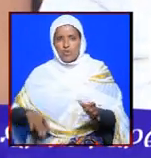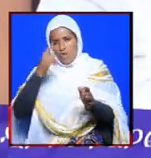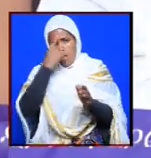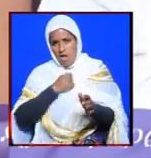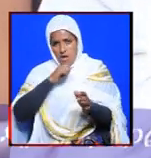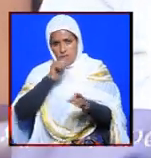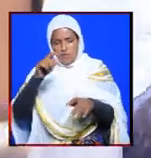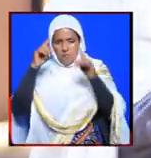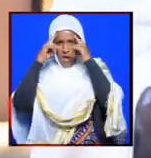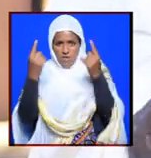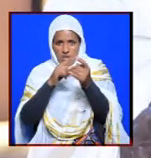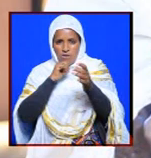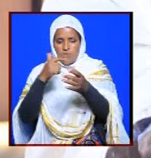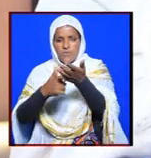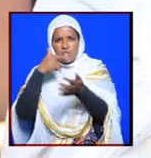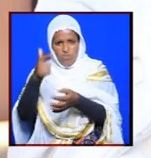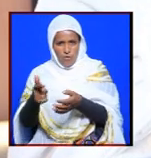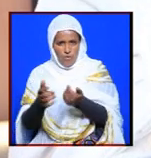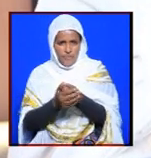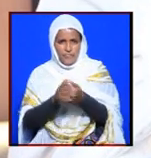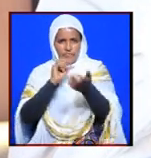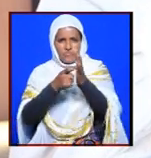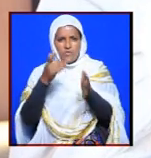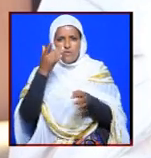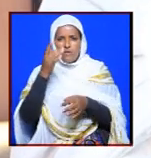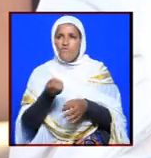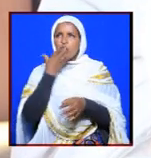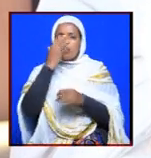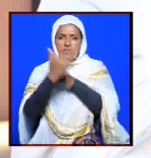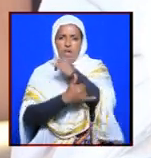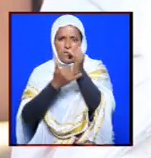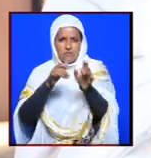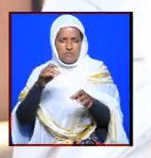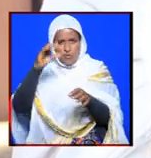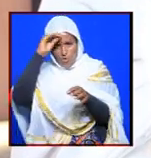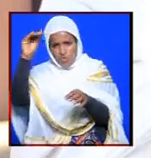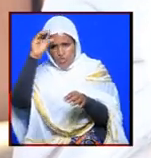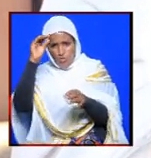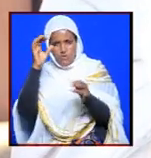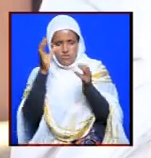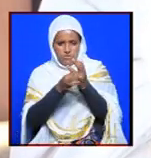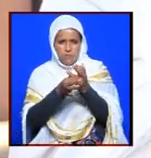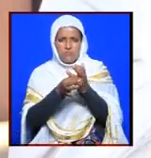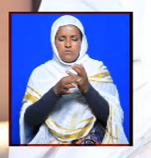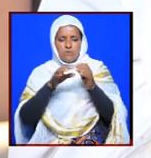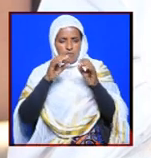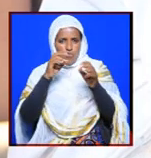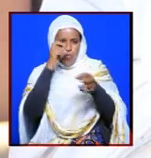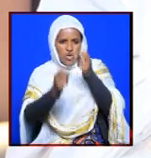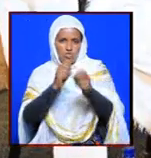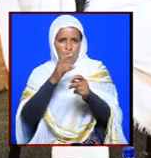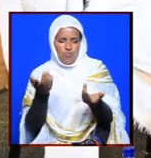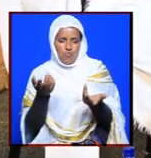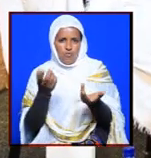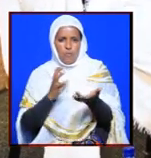አምላክነት አላምንም፣ እኔ ኃጢአት አይደለም እየተባለ እኮ ነው ያለ። አሁን ለምሳሌ በአውሮፓ በብዙ ሀገሮች ግብረ ሰዶማዊነት ኃጢአት ነው ብሎ ማስተማር ወንጀል ነው፣